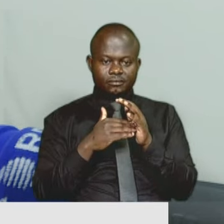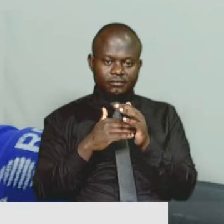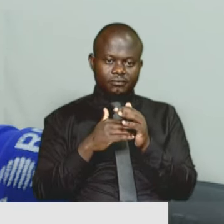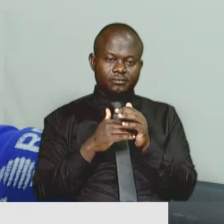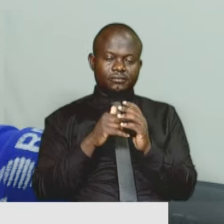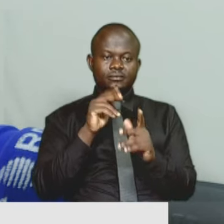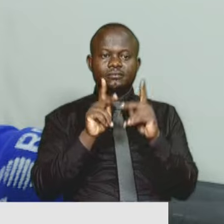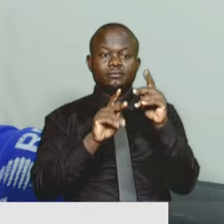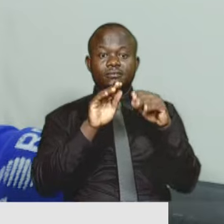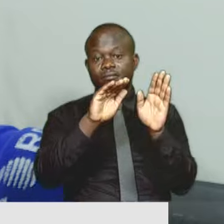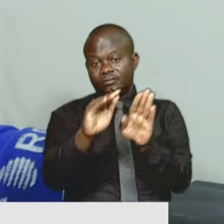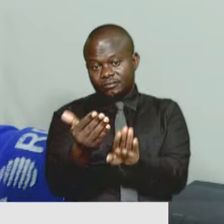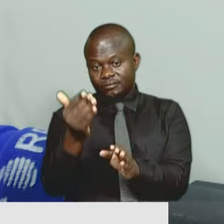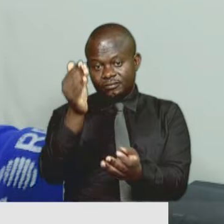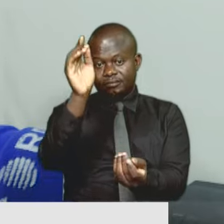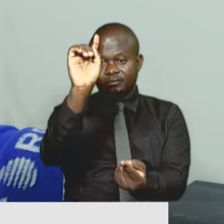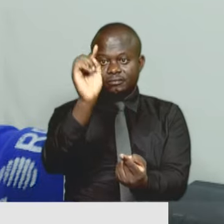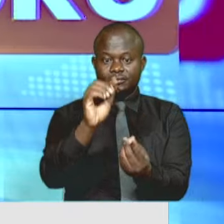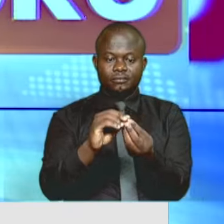n'abitaba Imana barimo baragabanuka.